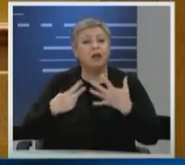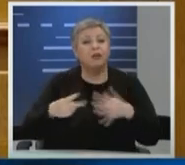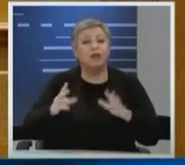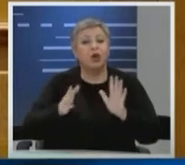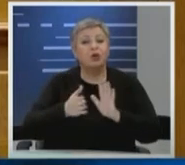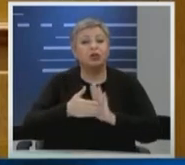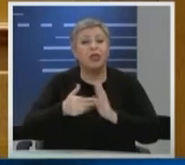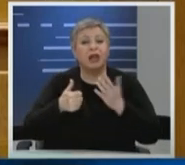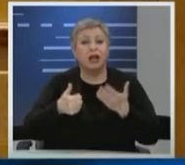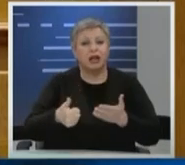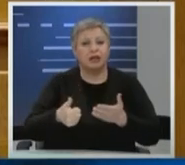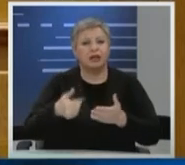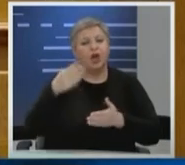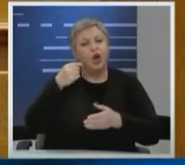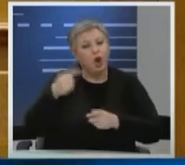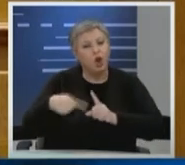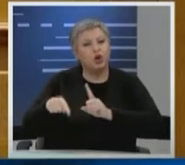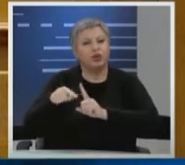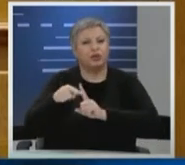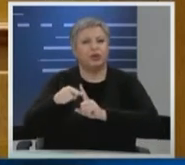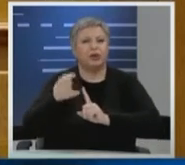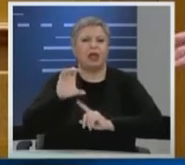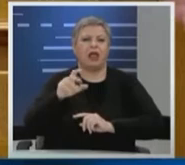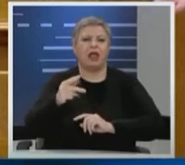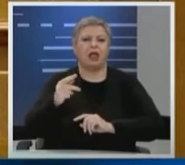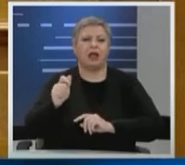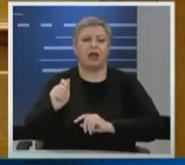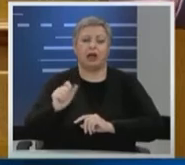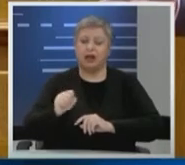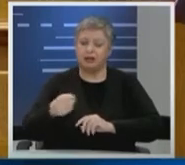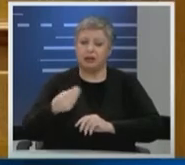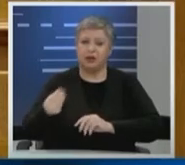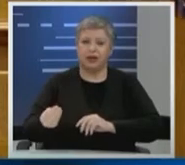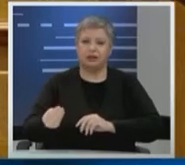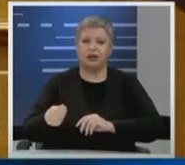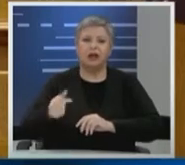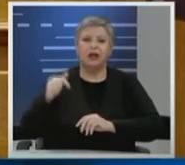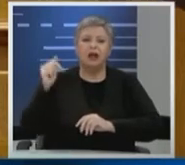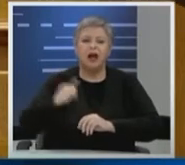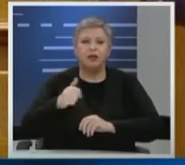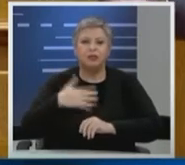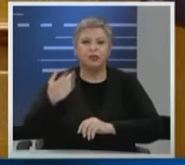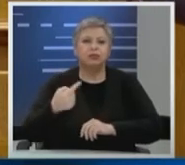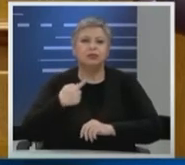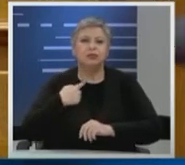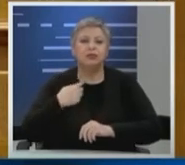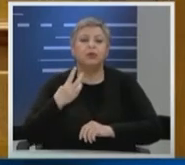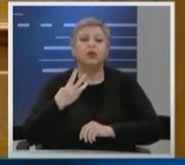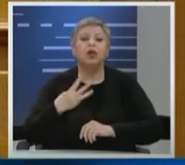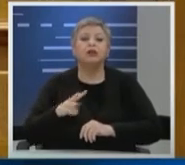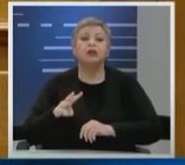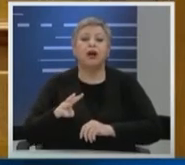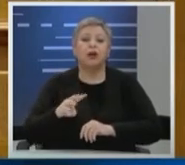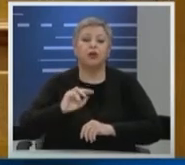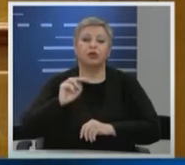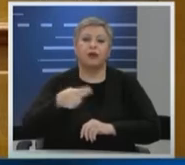το ΕΚΑΣ. Πόσο έχασαν ο συνταξιούχος που αμείωνε την κατώτερη σύνταξη? 300 ευρώ το μήνα. Αυτό είναι αποτέλεσμα και έργο του νόμου